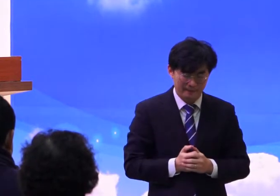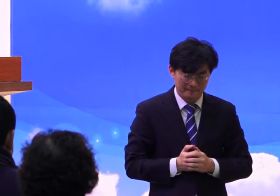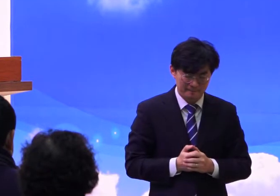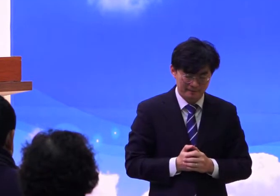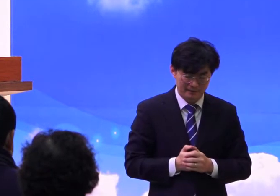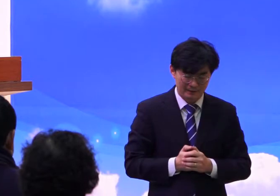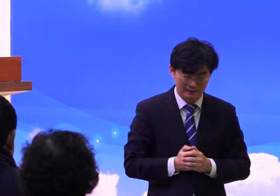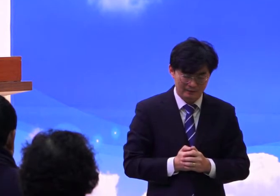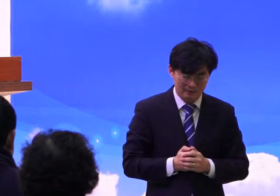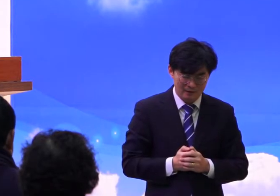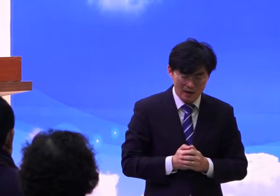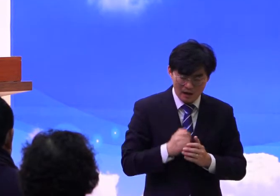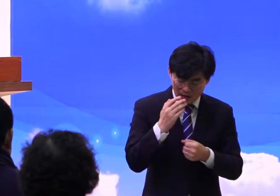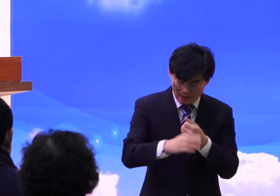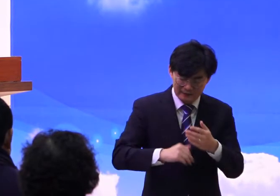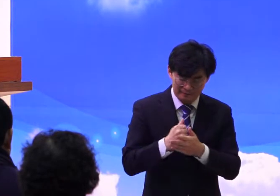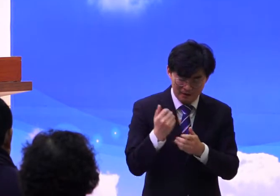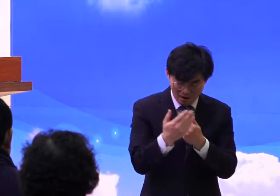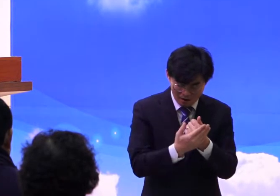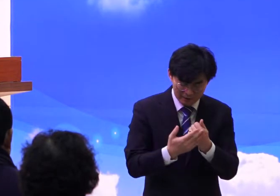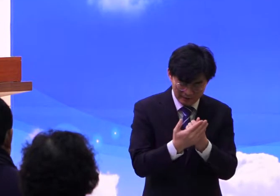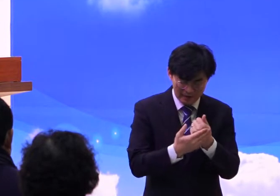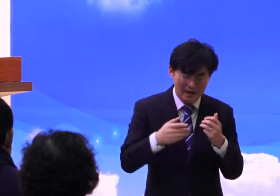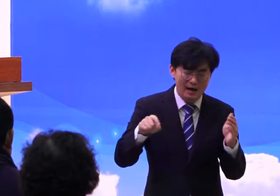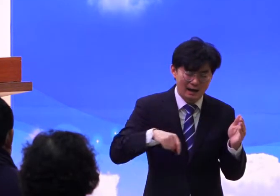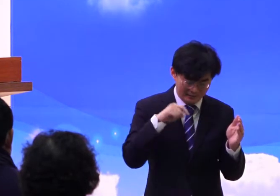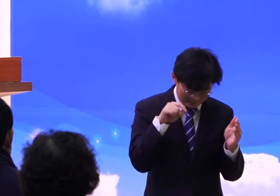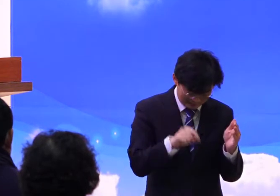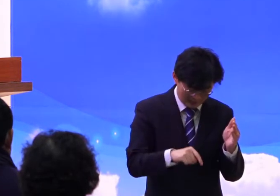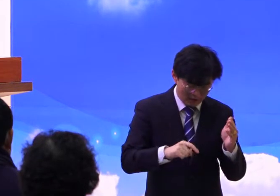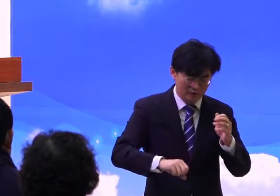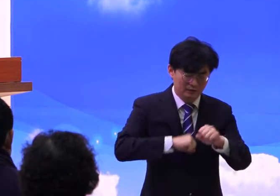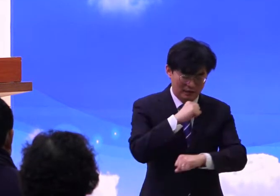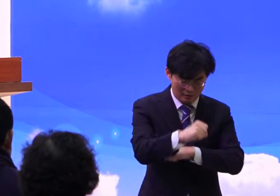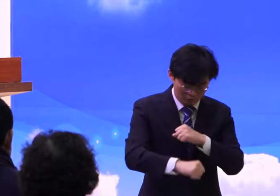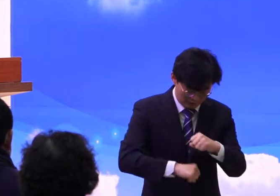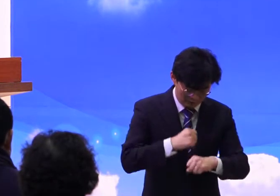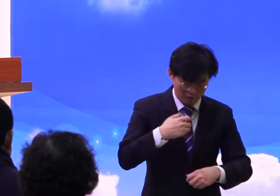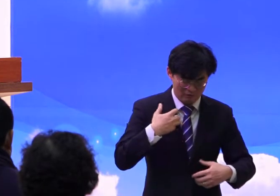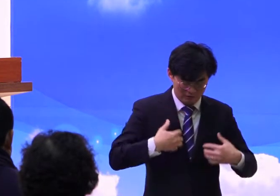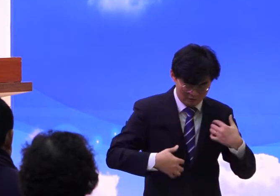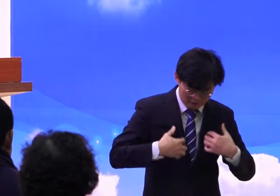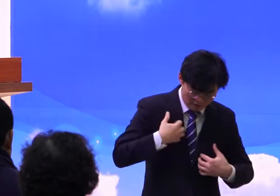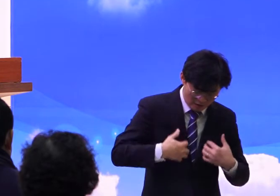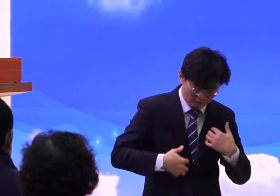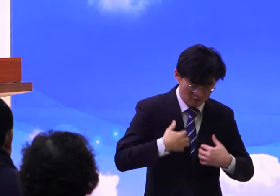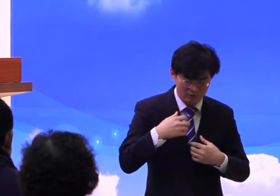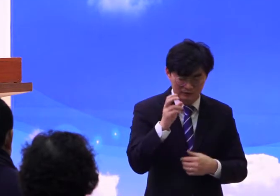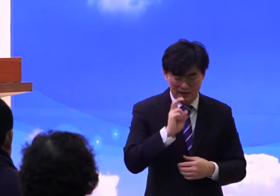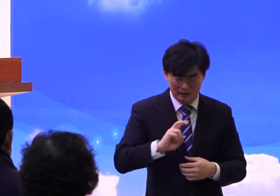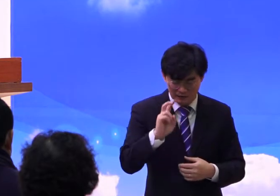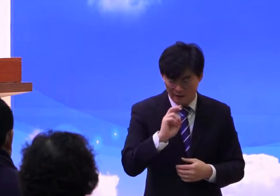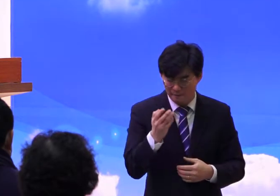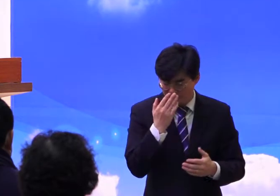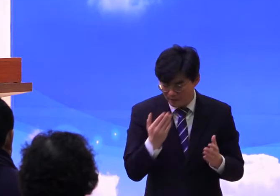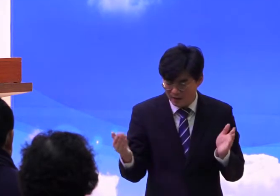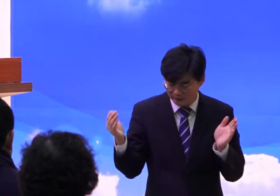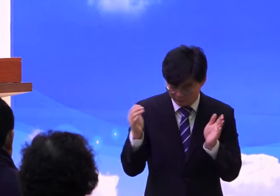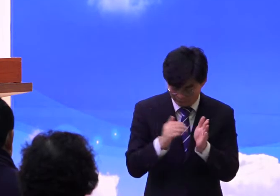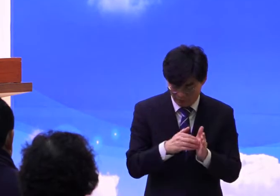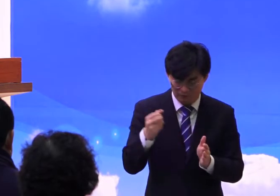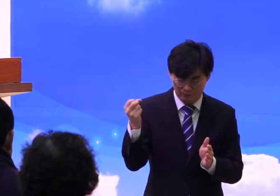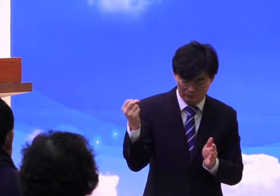나온 송아지 같이 하나님의 은혜 가운데서 그렇게 자유하며 기뻐하며 뛰놀며 찬양할 수 있도록 주님